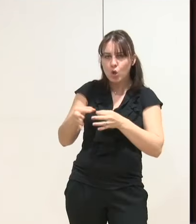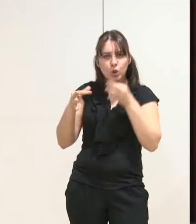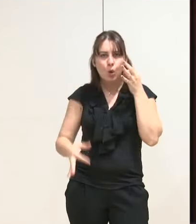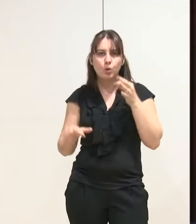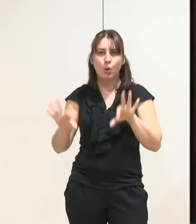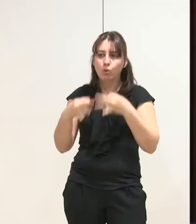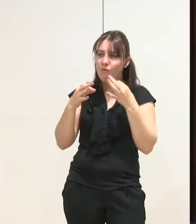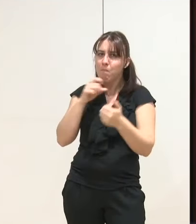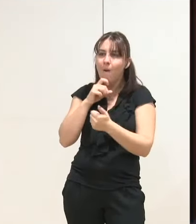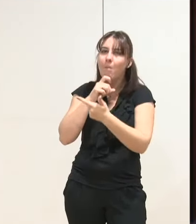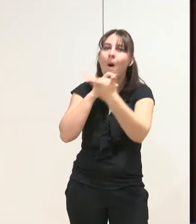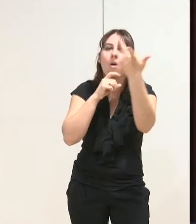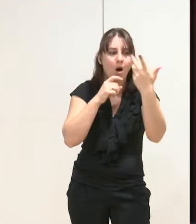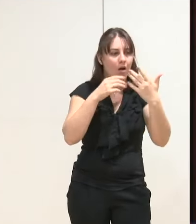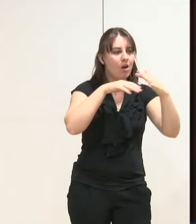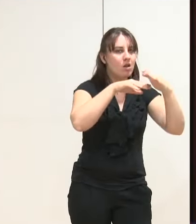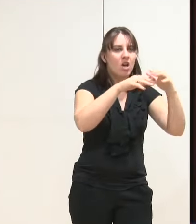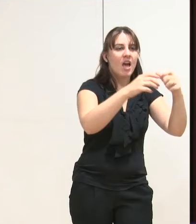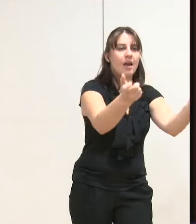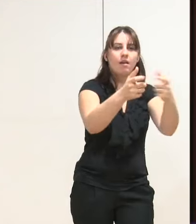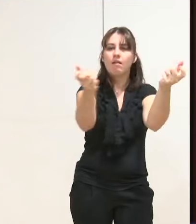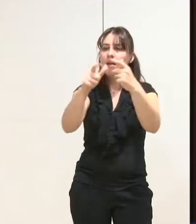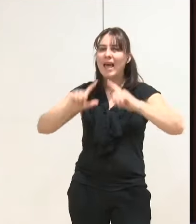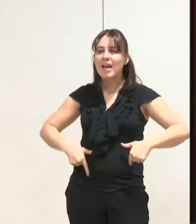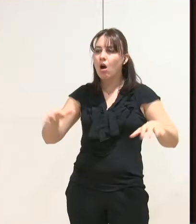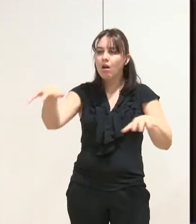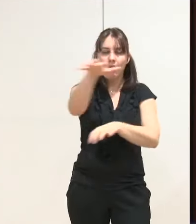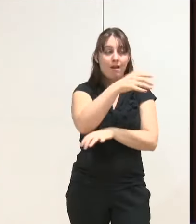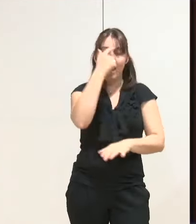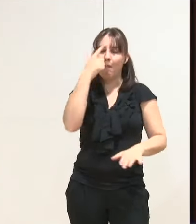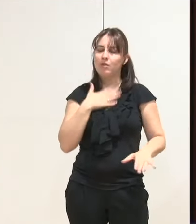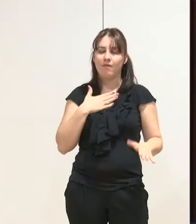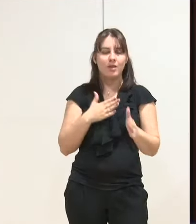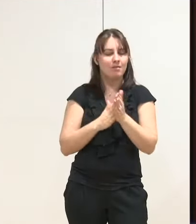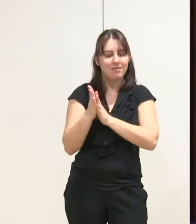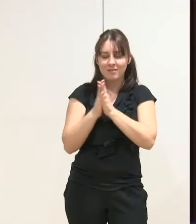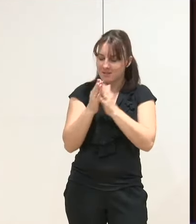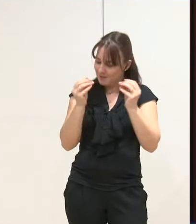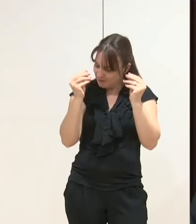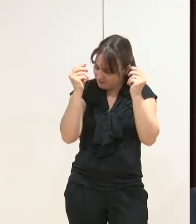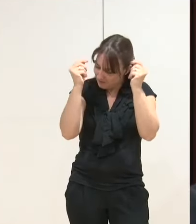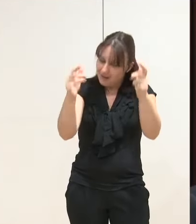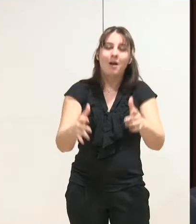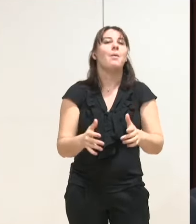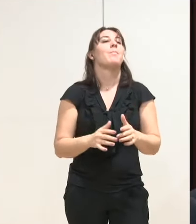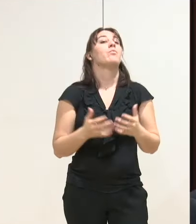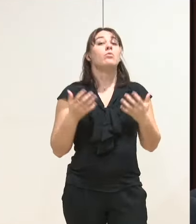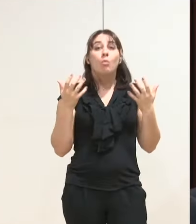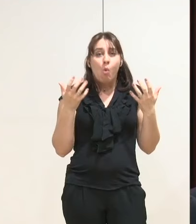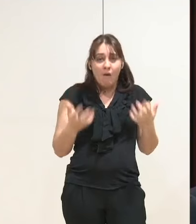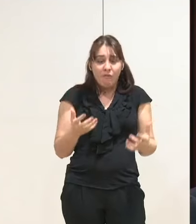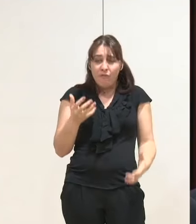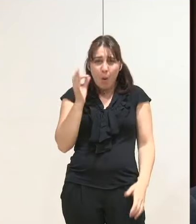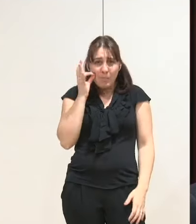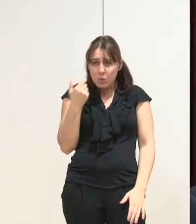qui qui existent encore dans les écoles et je crois que ça sera savoureux alors moi ce que je vouslaiss c'est je voulais